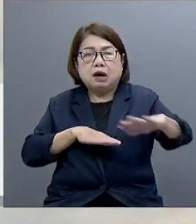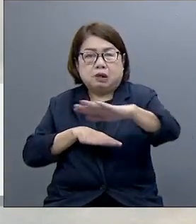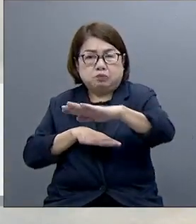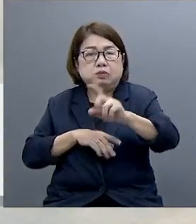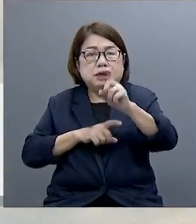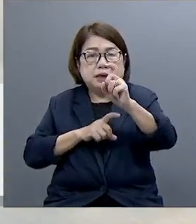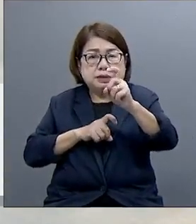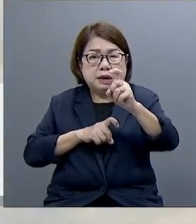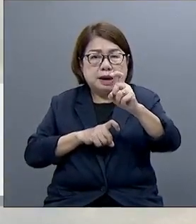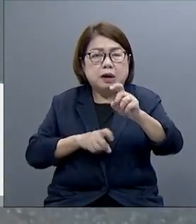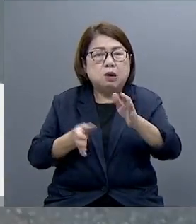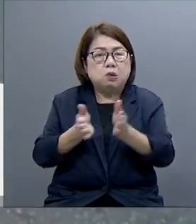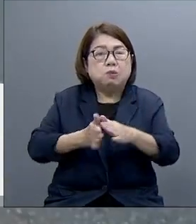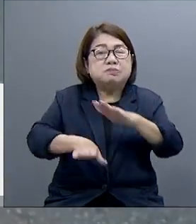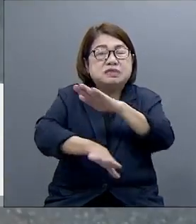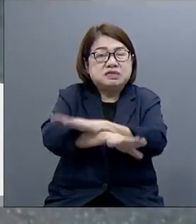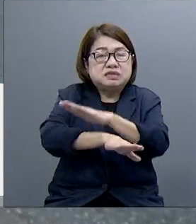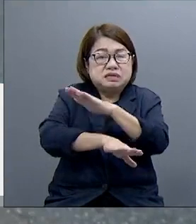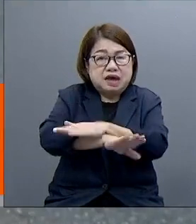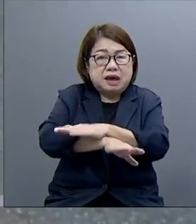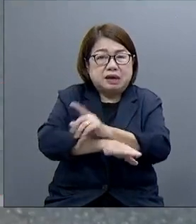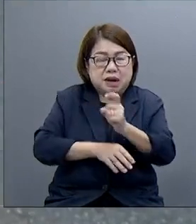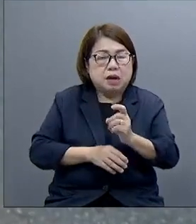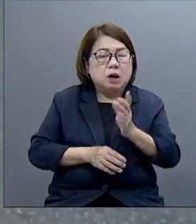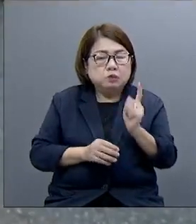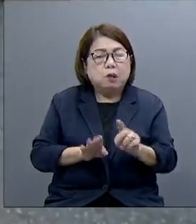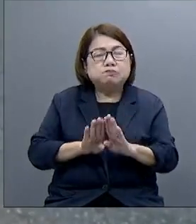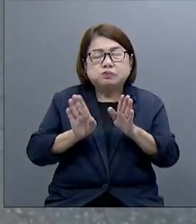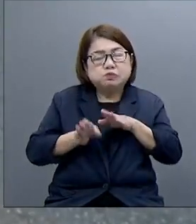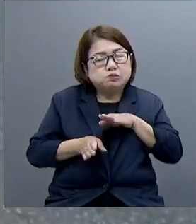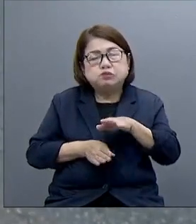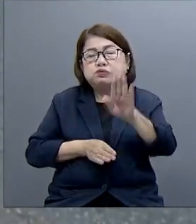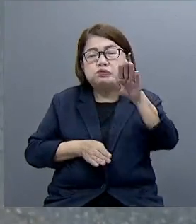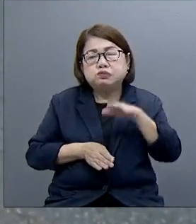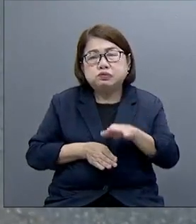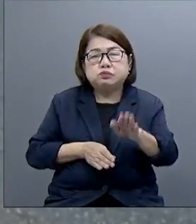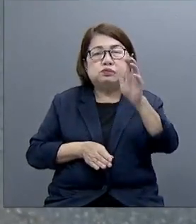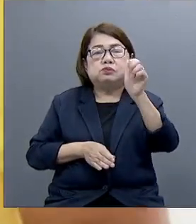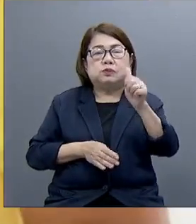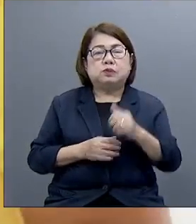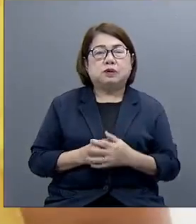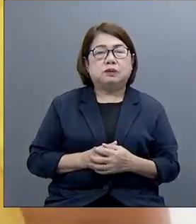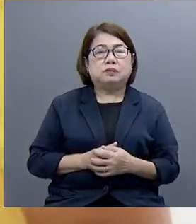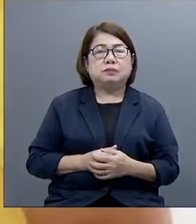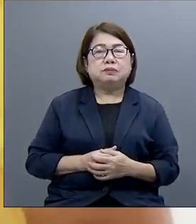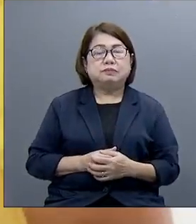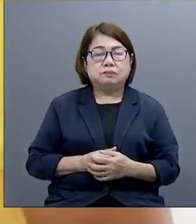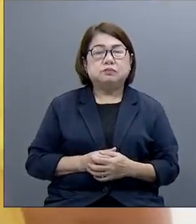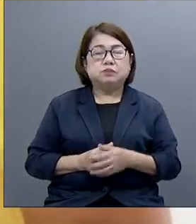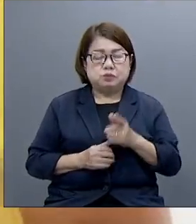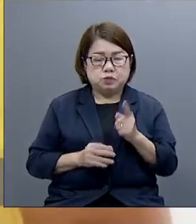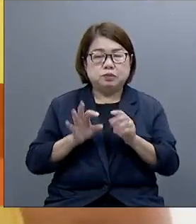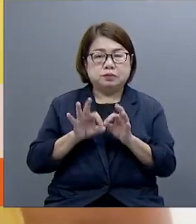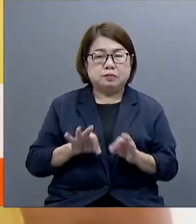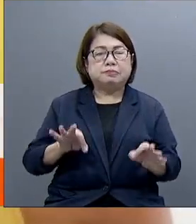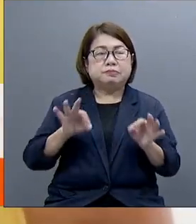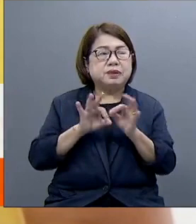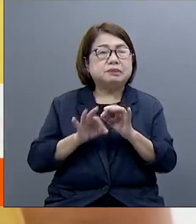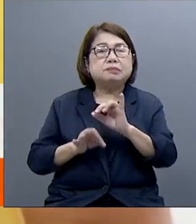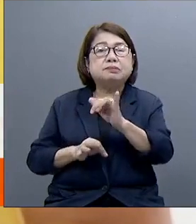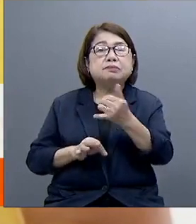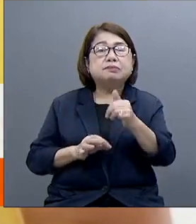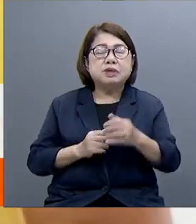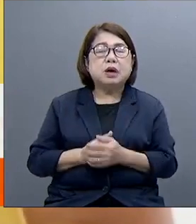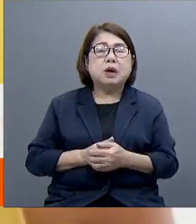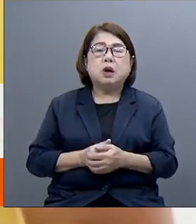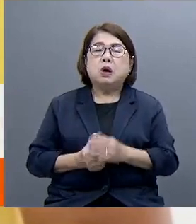และทางแยกต่างๆให้รถวิ่งตรงได้เร็วมากขึ้นค่ะ ก็มีความจำเป็นที่บางจุดเราอาจจะต้องปิด